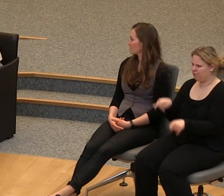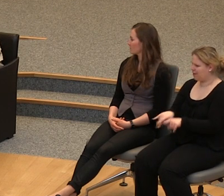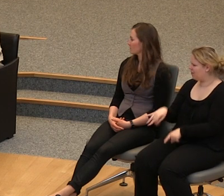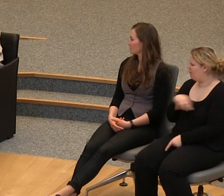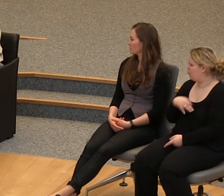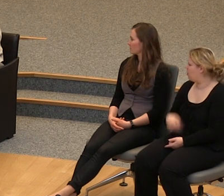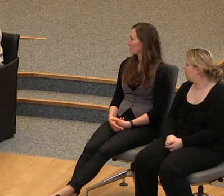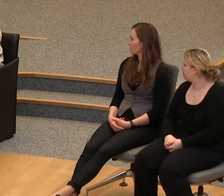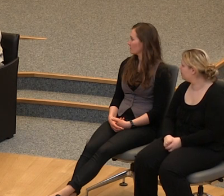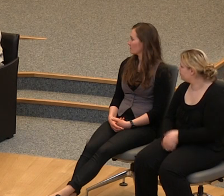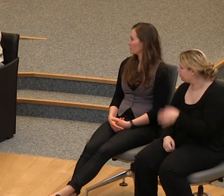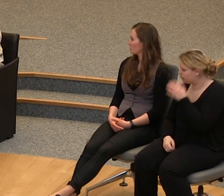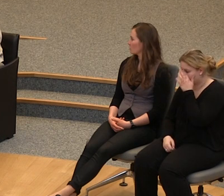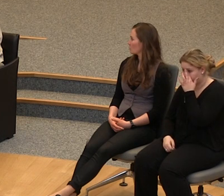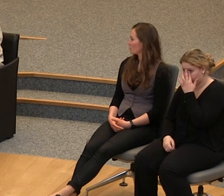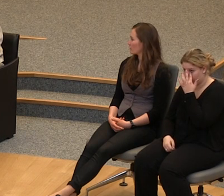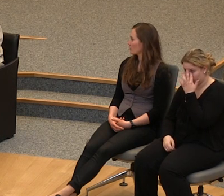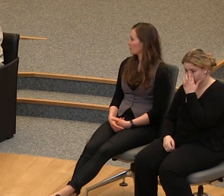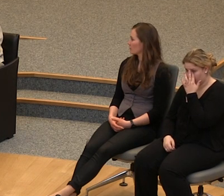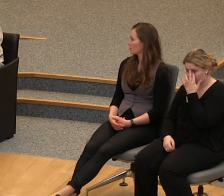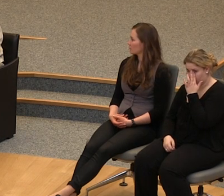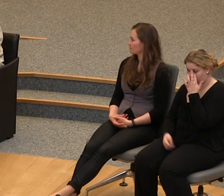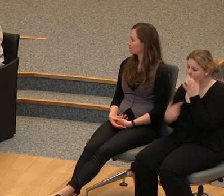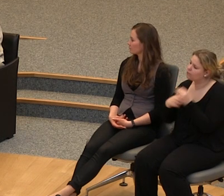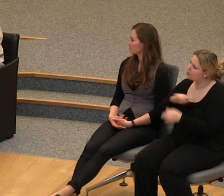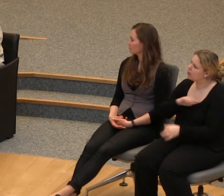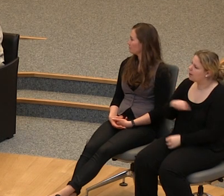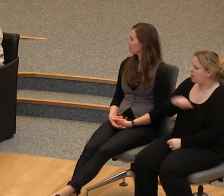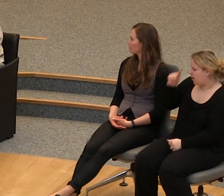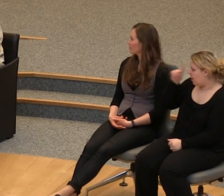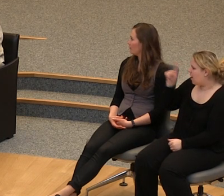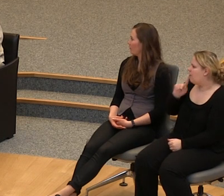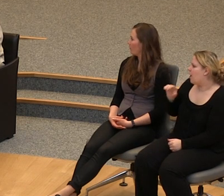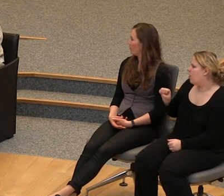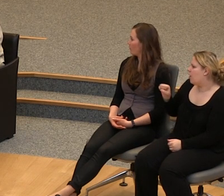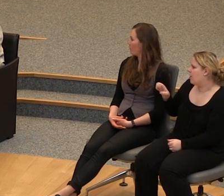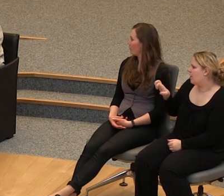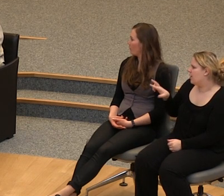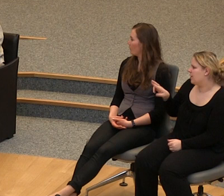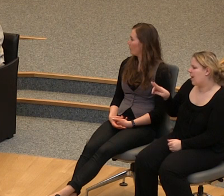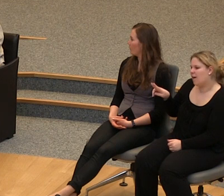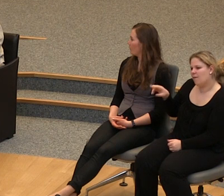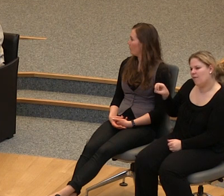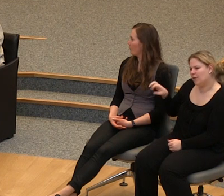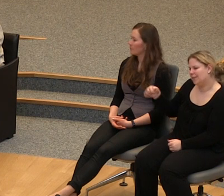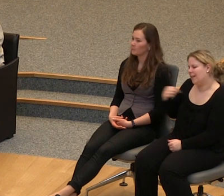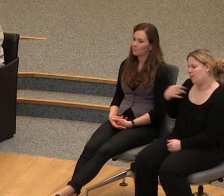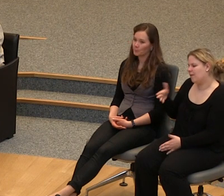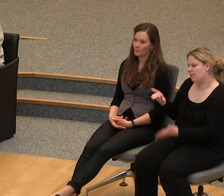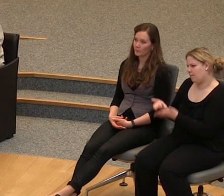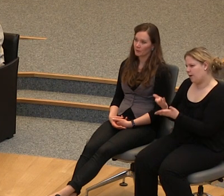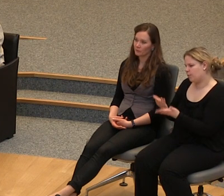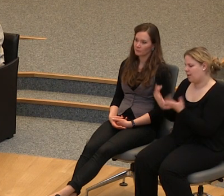Hoffmann-Ballasch. Ja, weil ich denke, Frau Servers hat jetzt gerade ein Beispiel genannt, was deutlich macht, wie wichtig eben eine